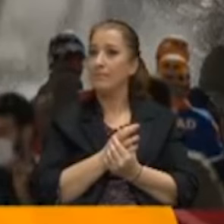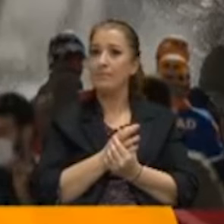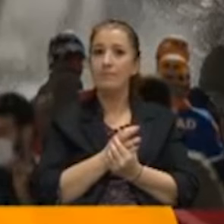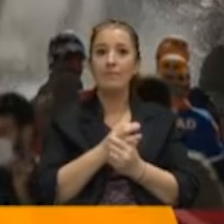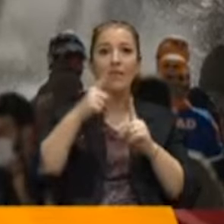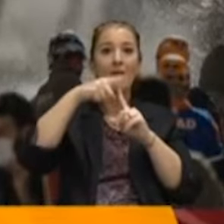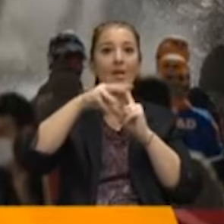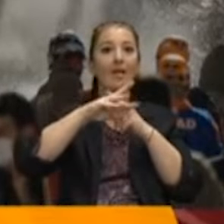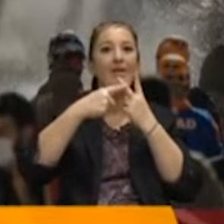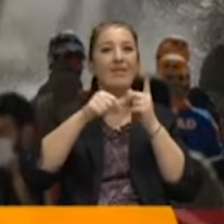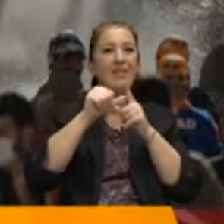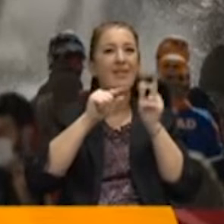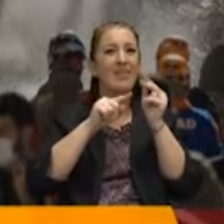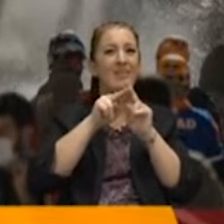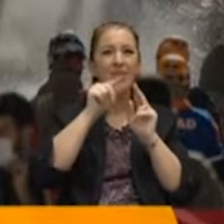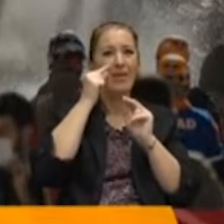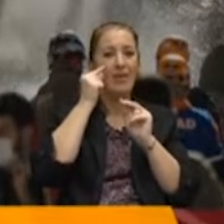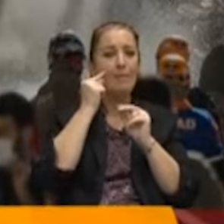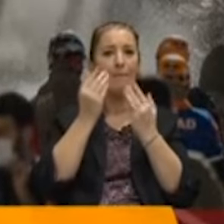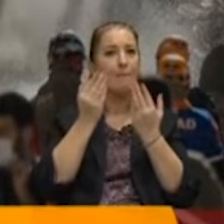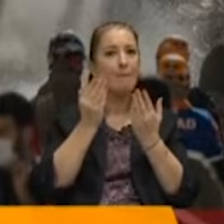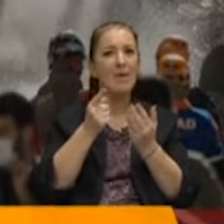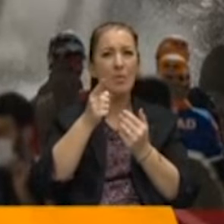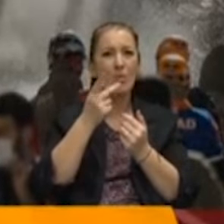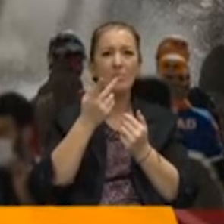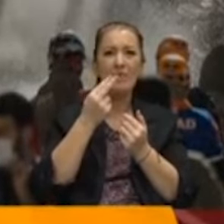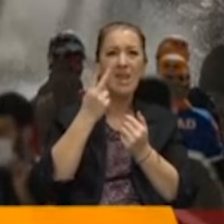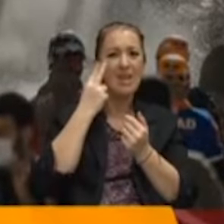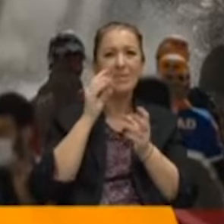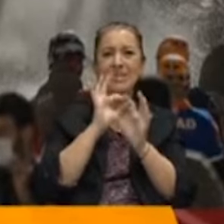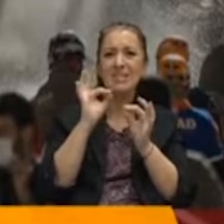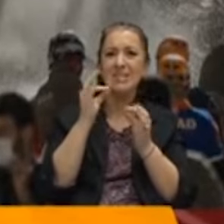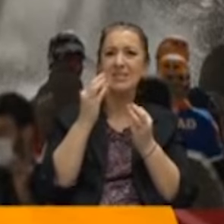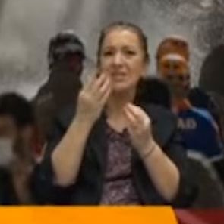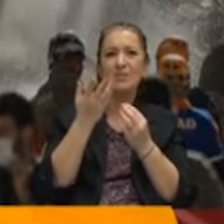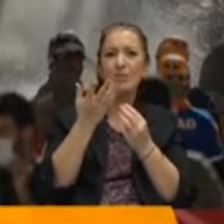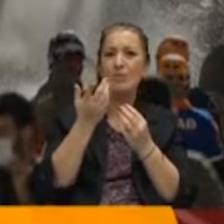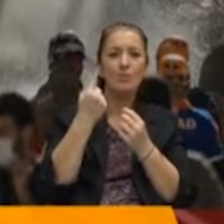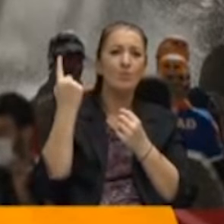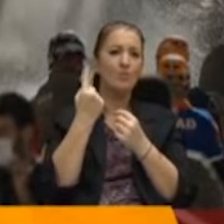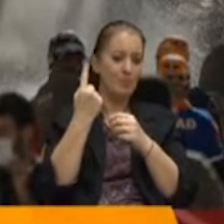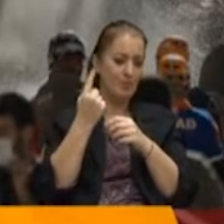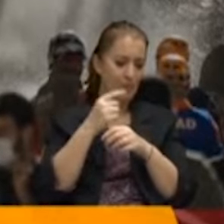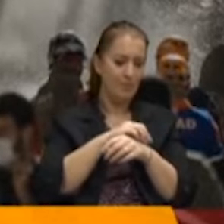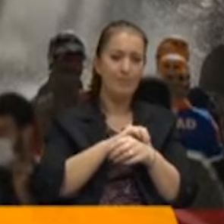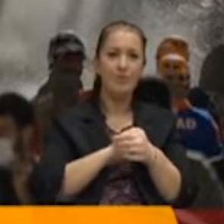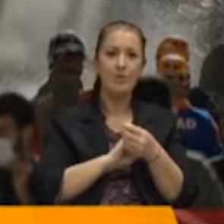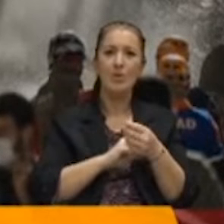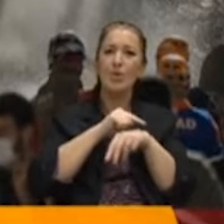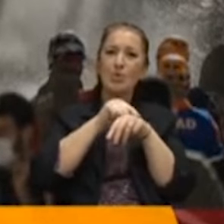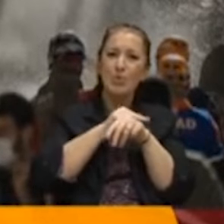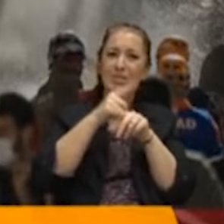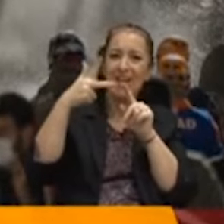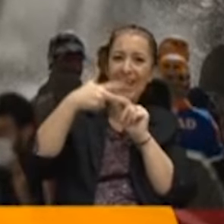Tevfik Bey, bu seviyesiz atışma ve seviyesiz kavramla süreci bölen